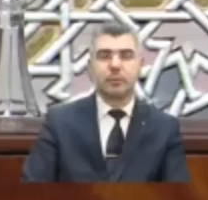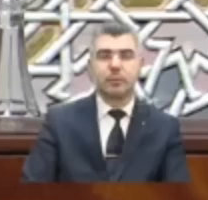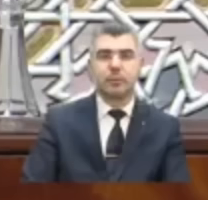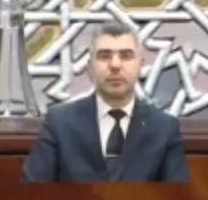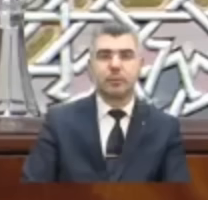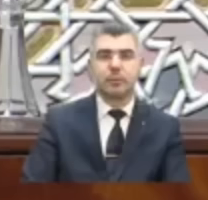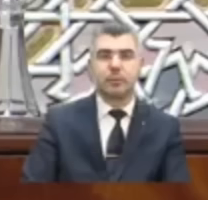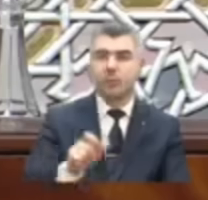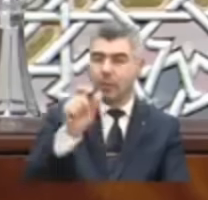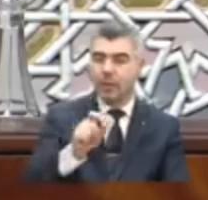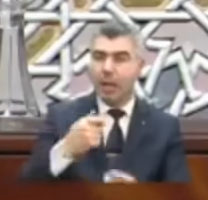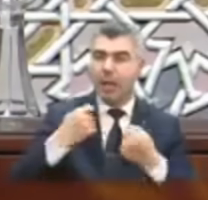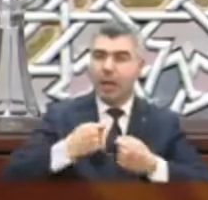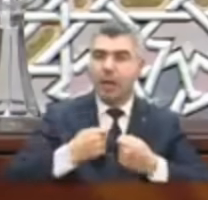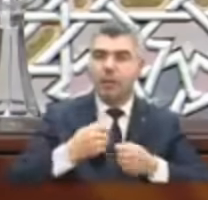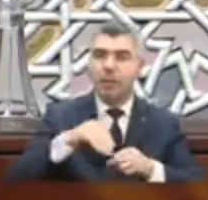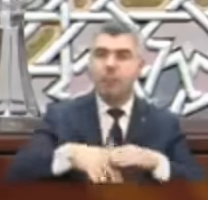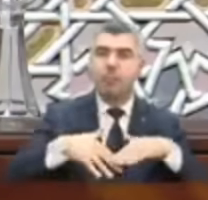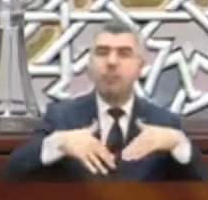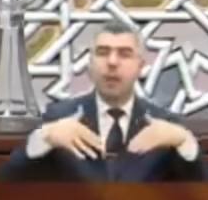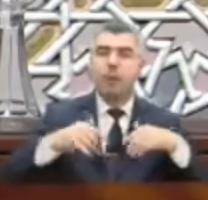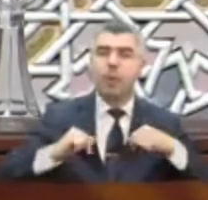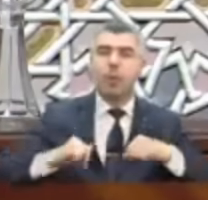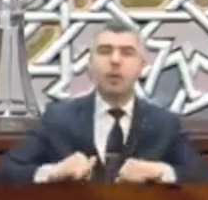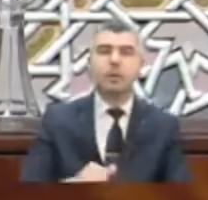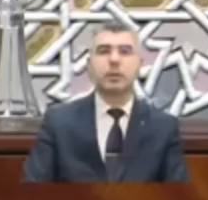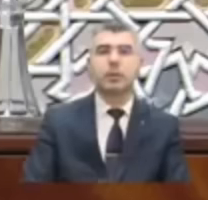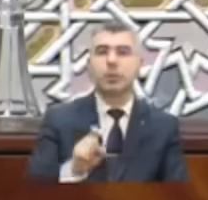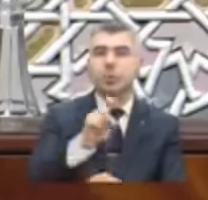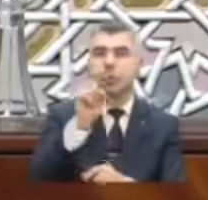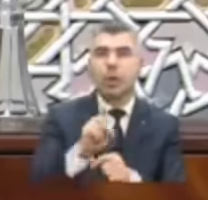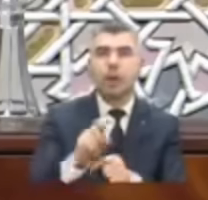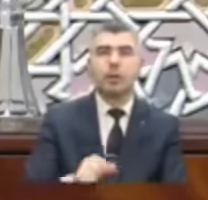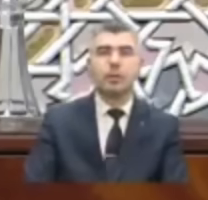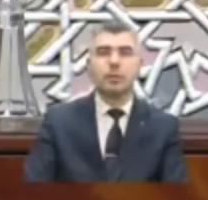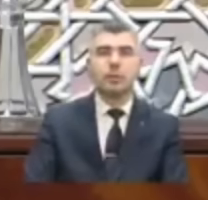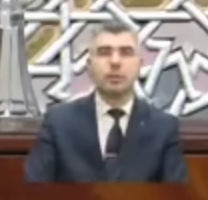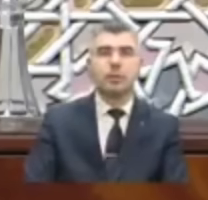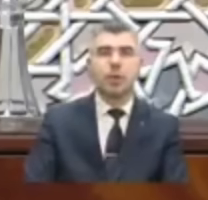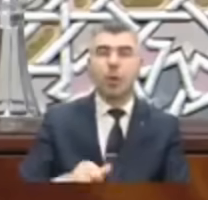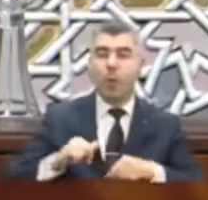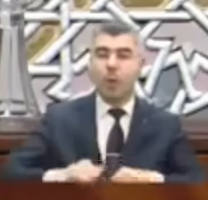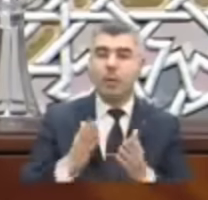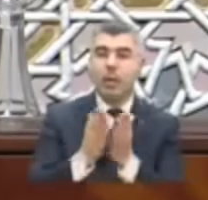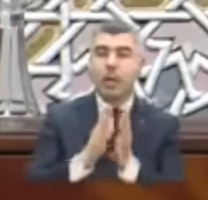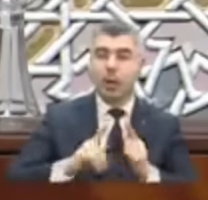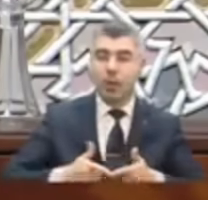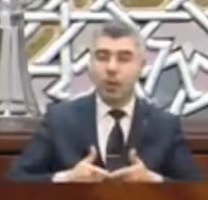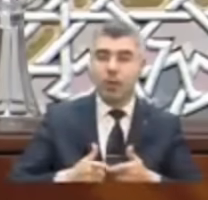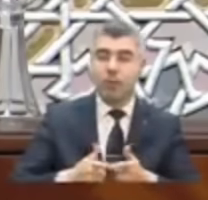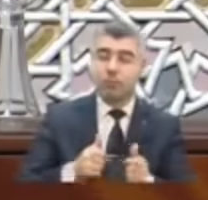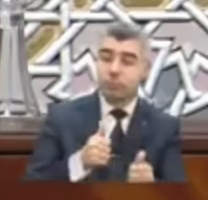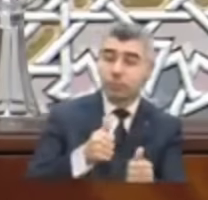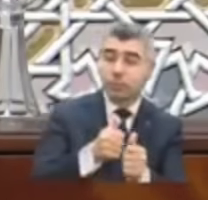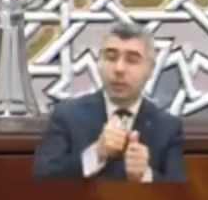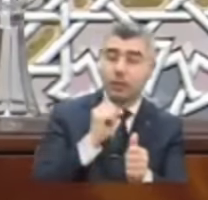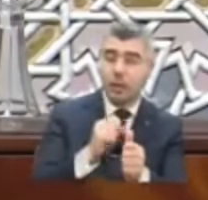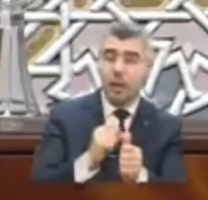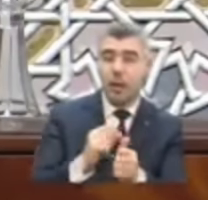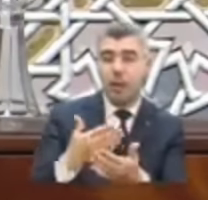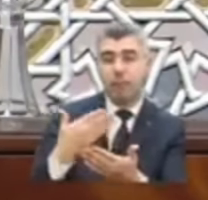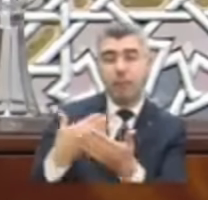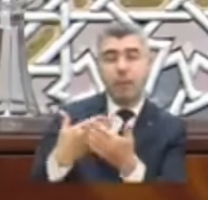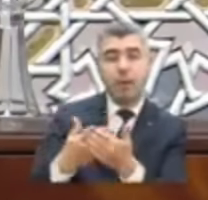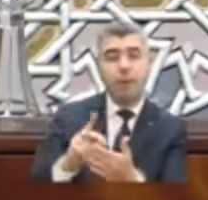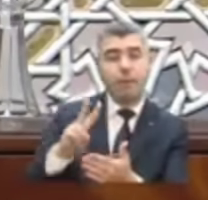السيد رئيس مجلس النواب الساده الوزراء سؤالي لوزير التعليم التحرش هو ظاهره وواقع معاج